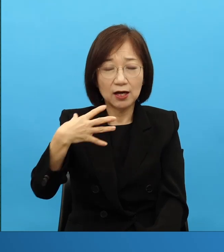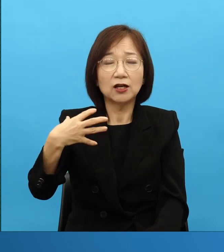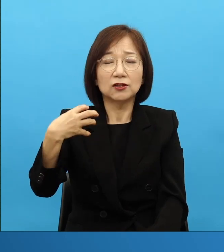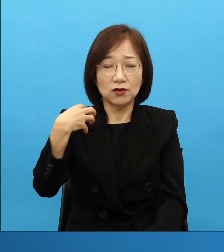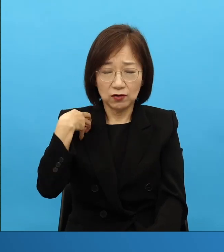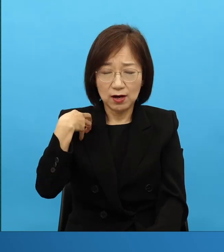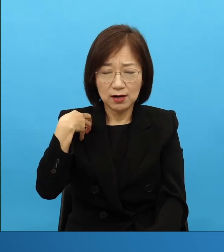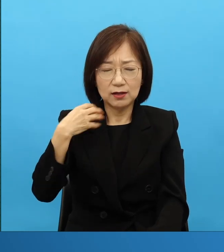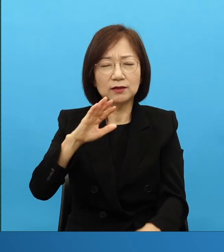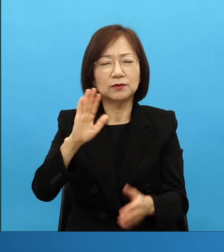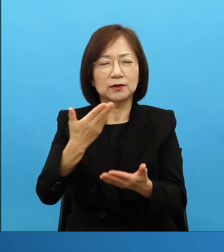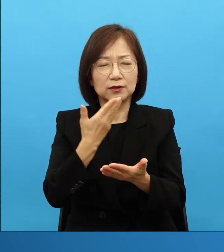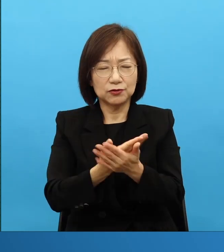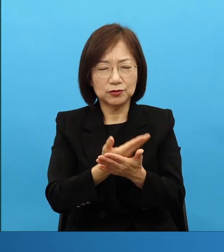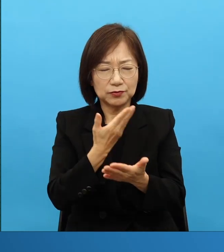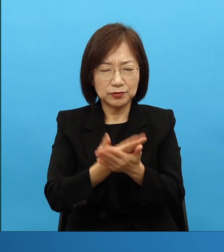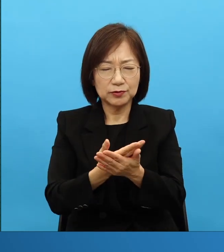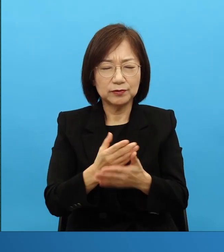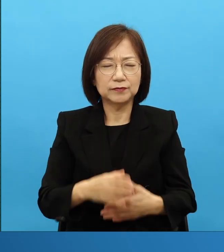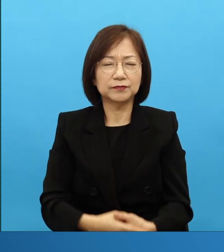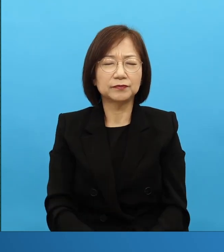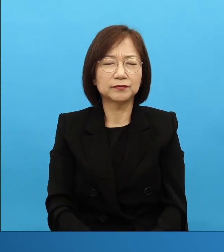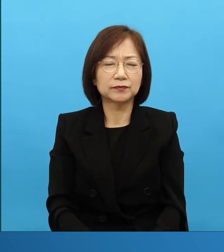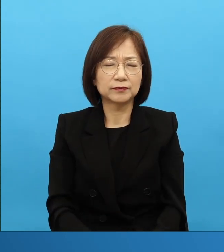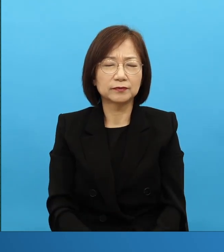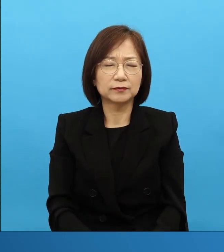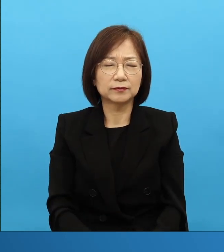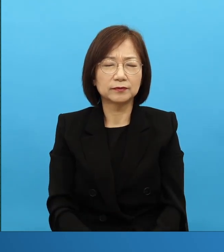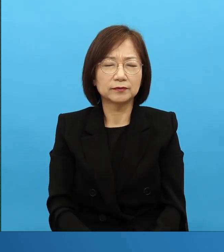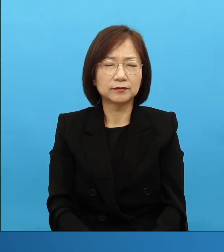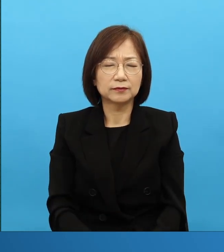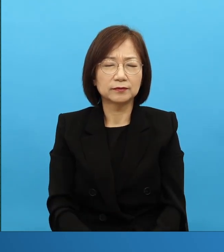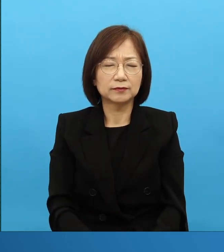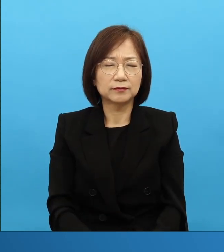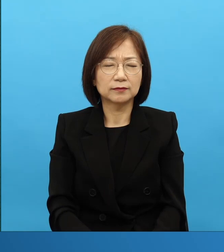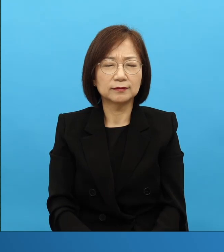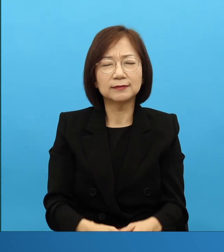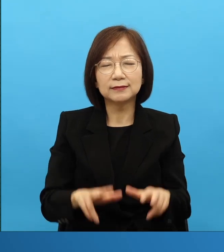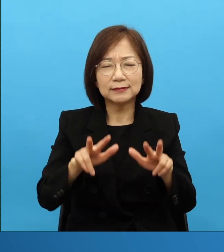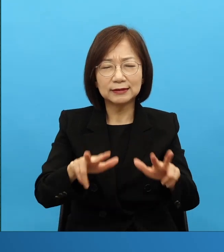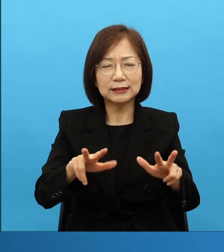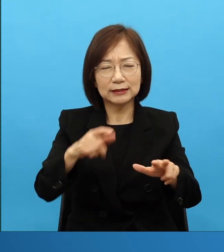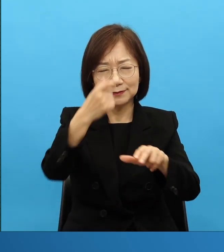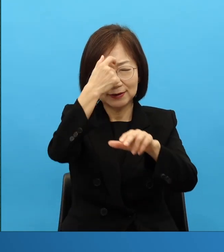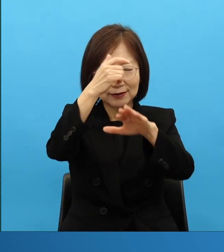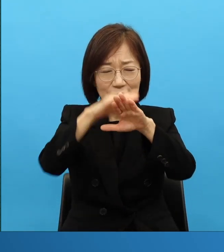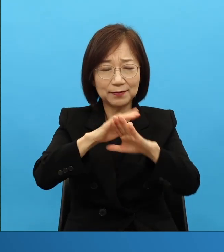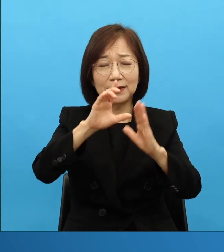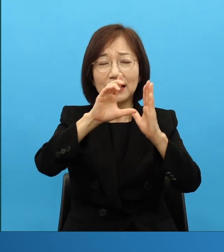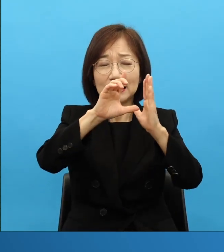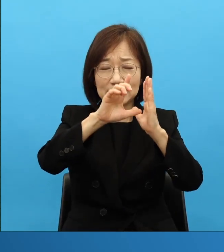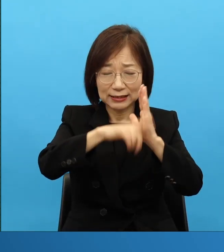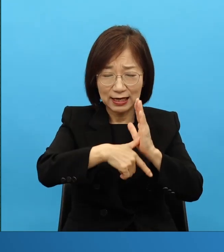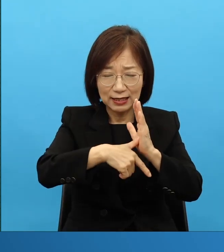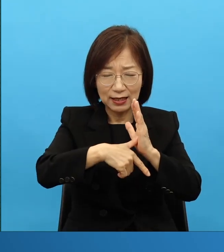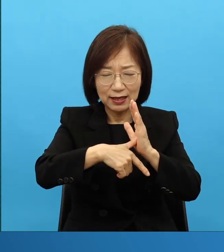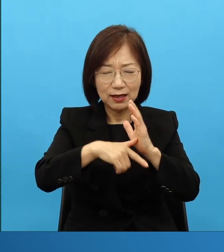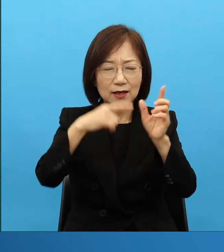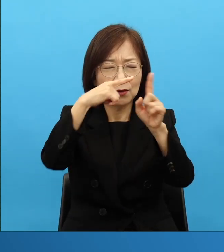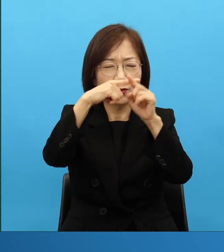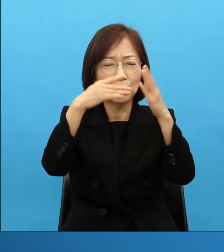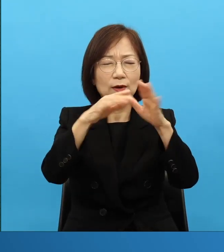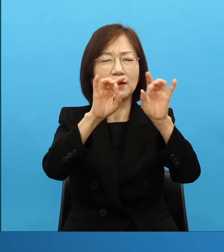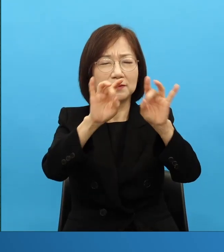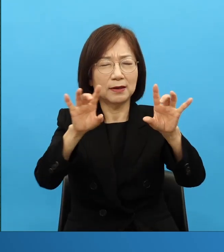proclaims the gospel to the entire world. 예배하는 이 시간 각 성전마다 은혜의 물결이